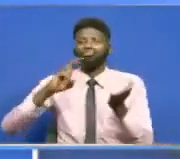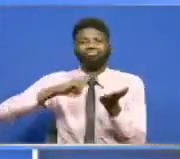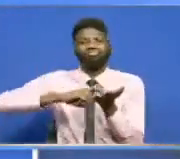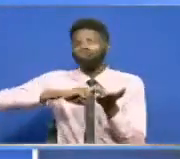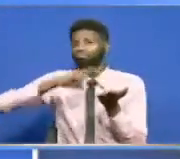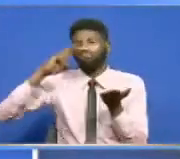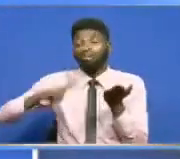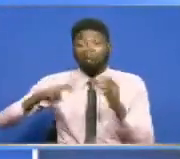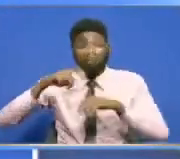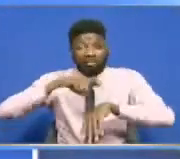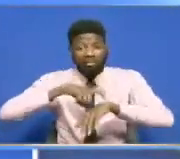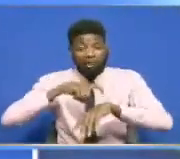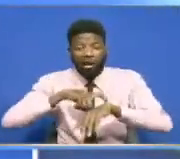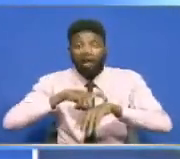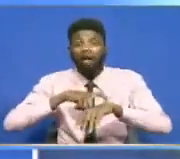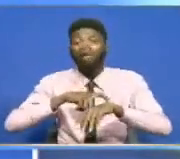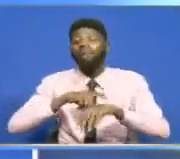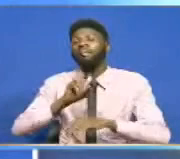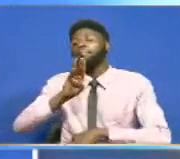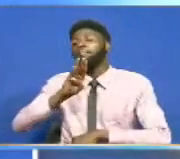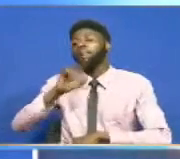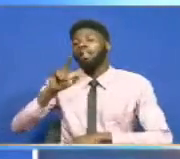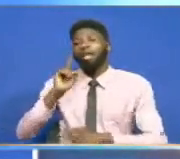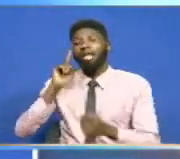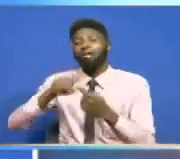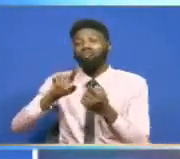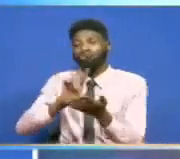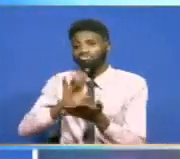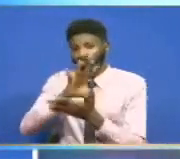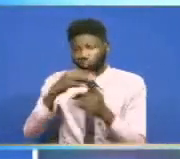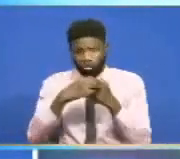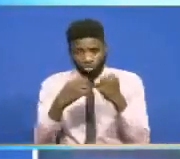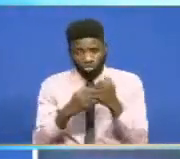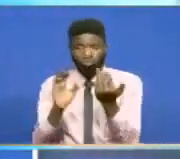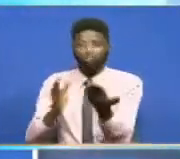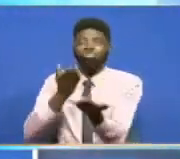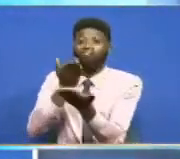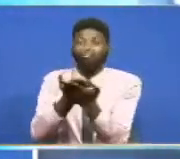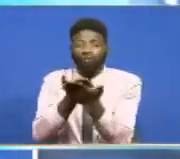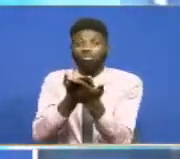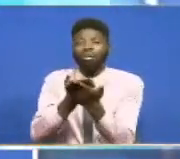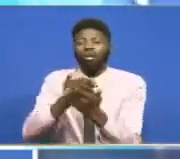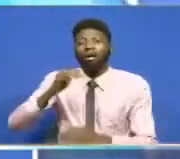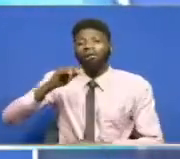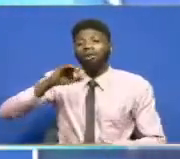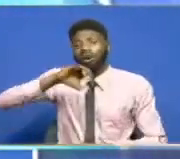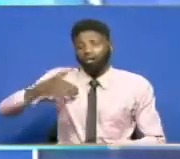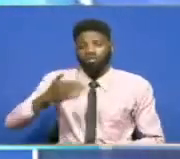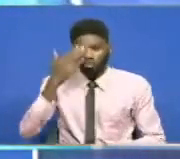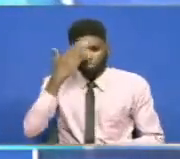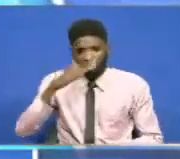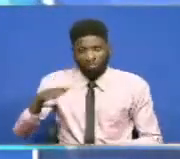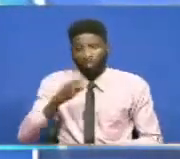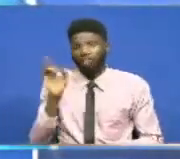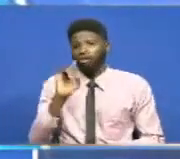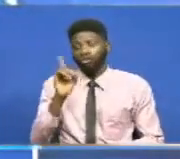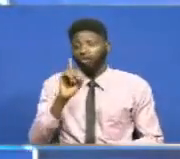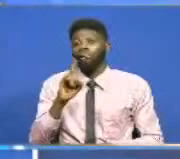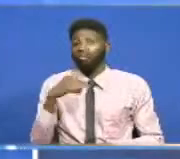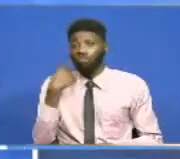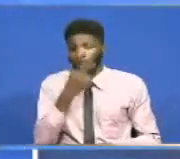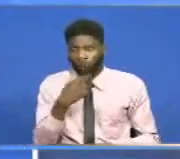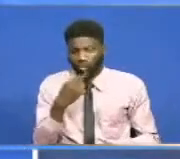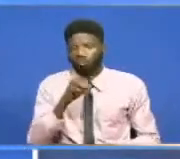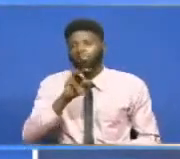ya kung’atuliwa kwake mamlakani kuwasilishwa katika bunge la kaunti ya Nairobi na kiongozi wa wengi katika bunge hilo Michael Ogada.